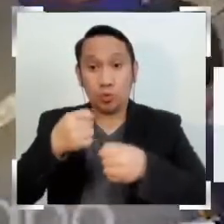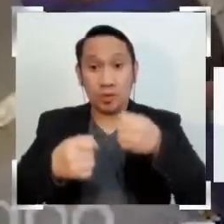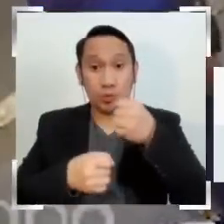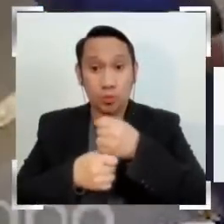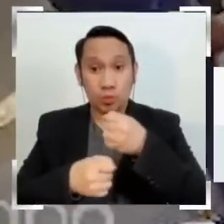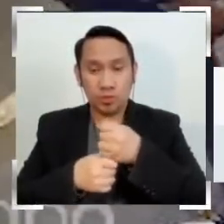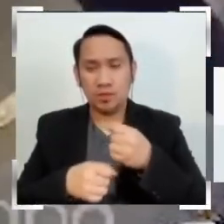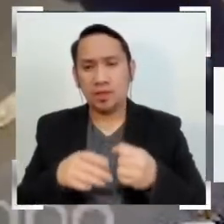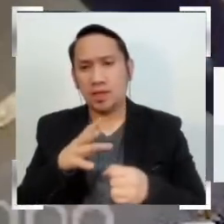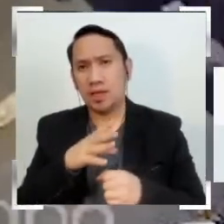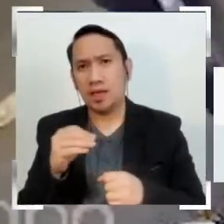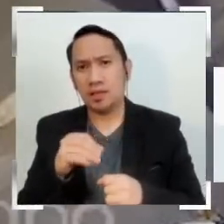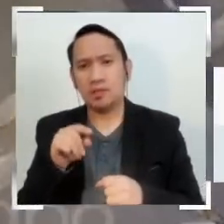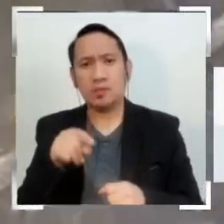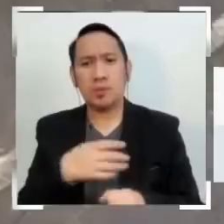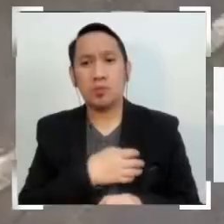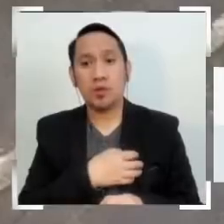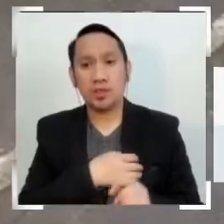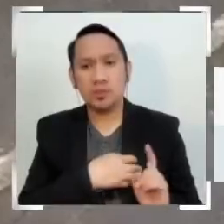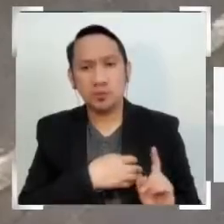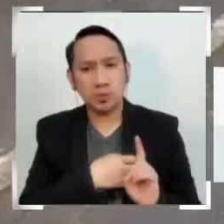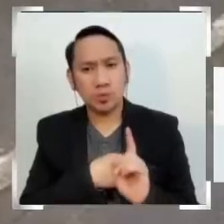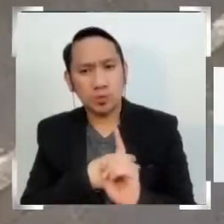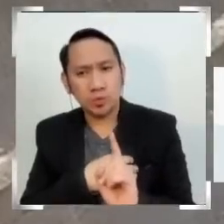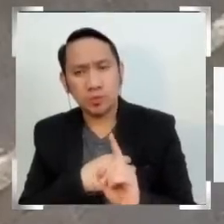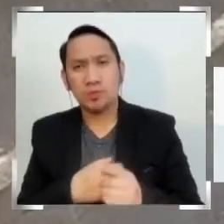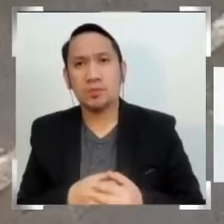dito ang isang pulis hanggang sa...